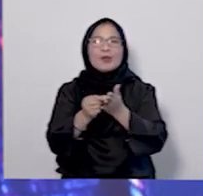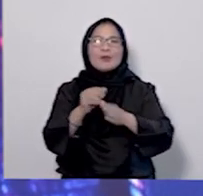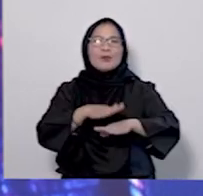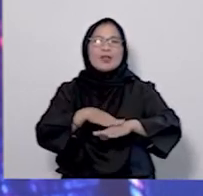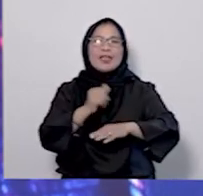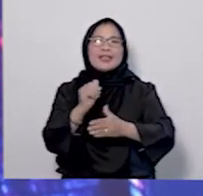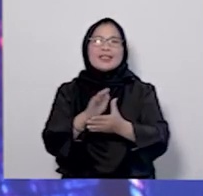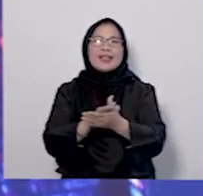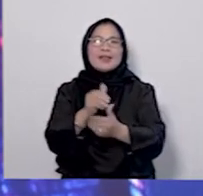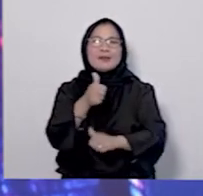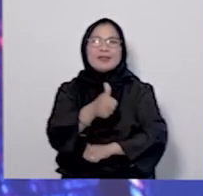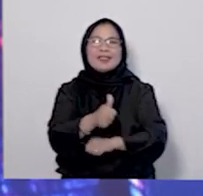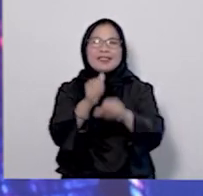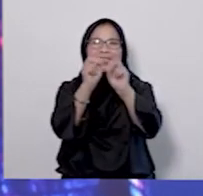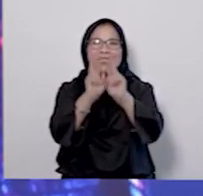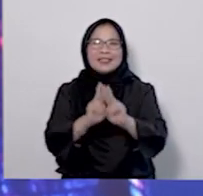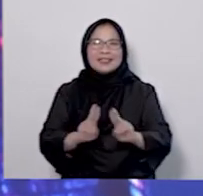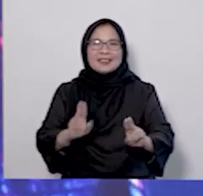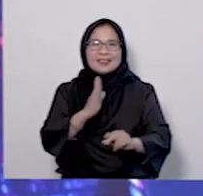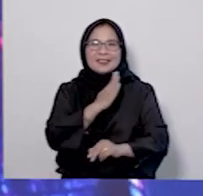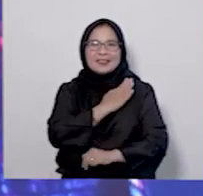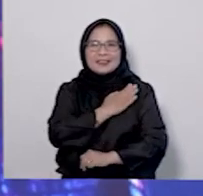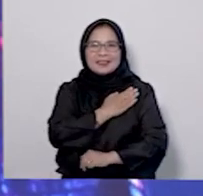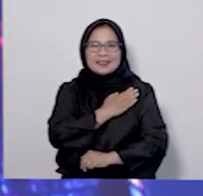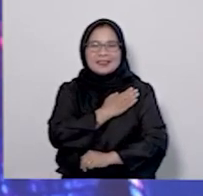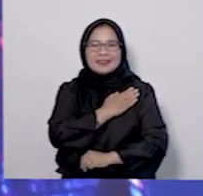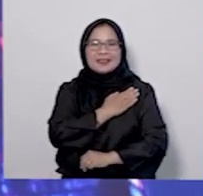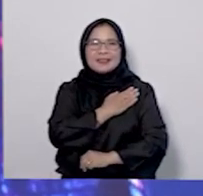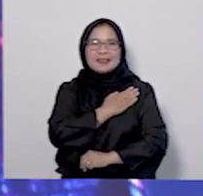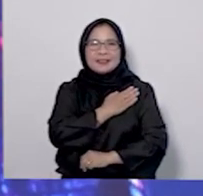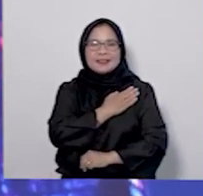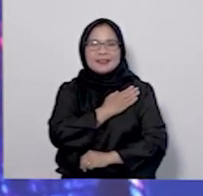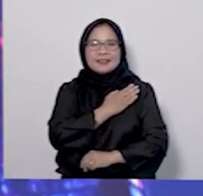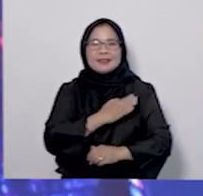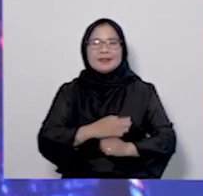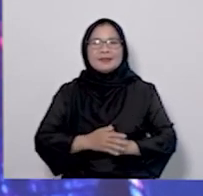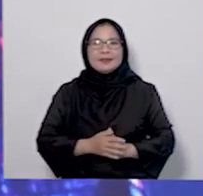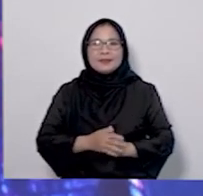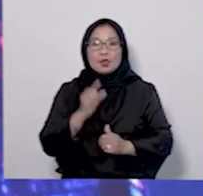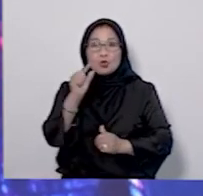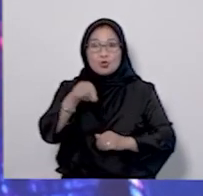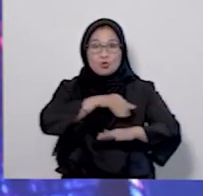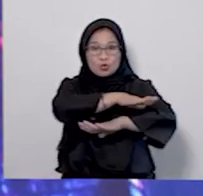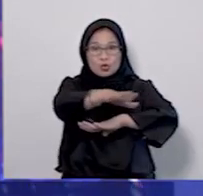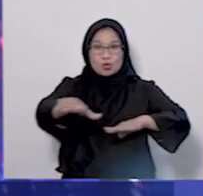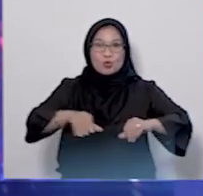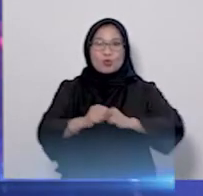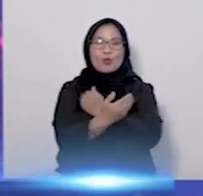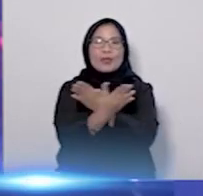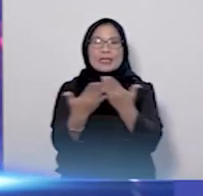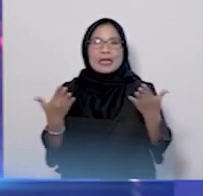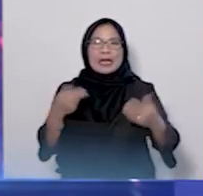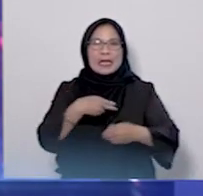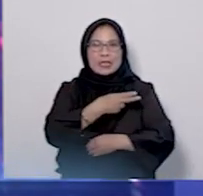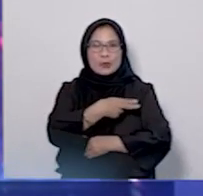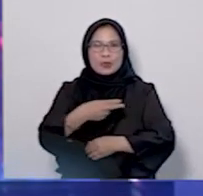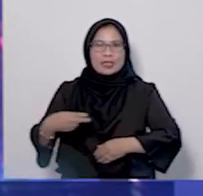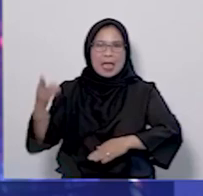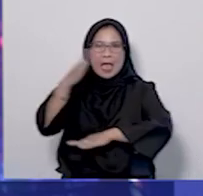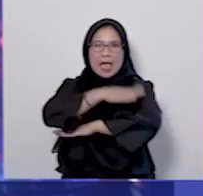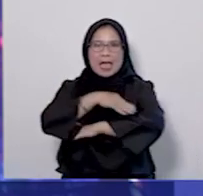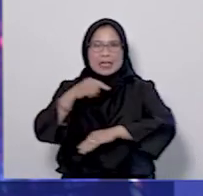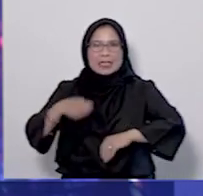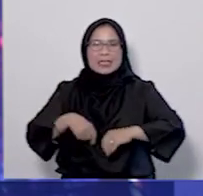namo buddhaya salam kebajikan salam presisi Kepada seluruh masyarakat Indonesia pada hari ini